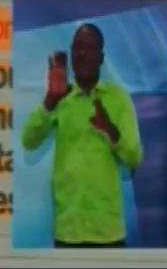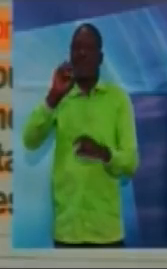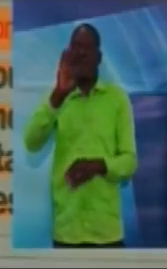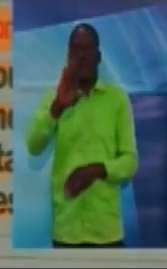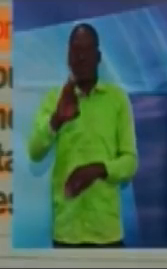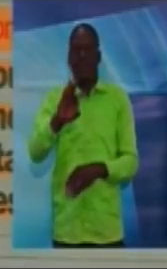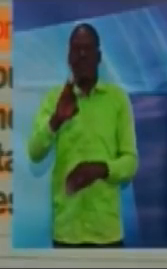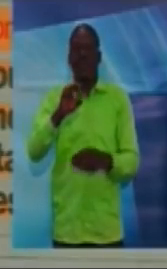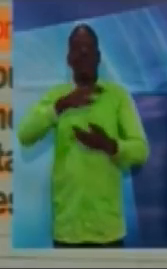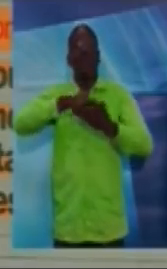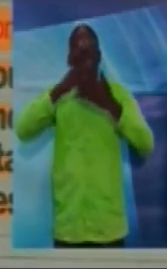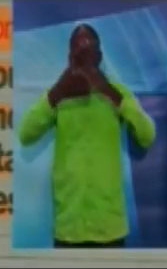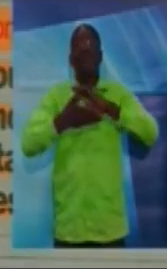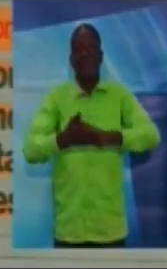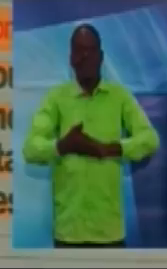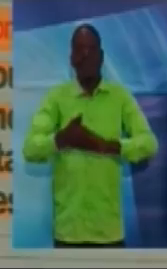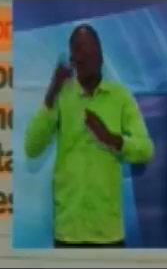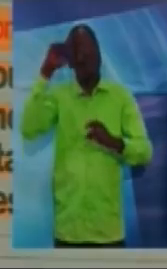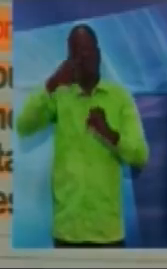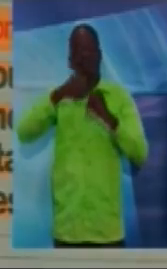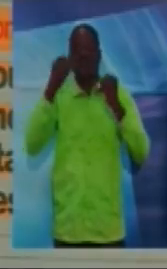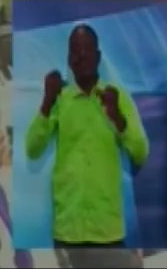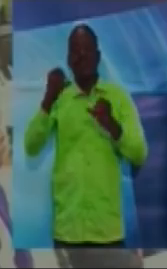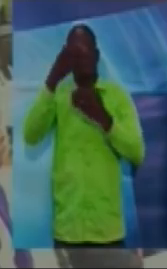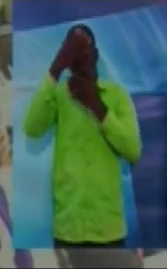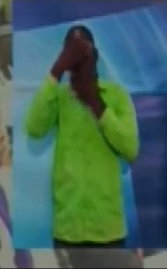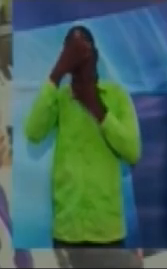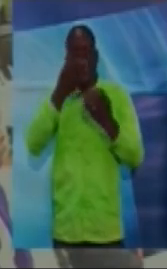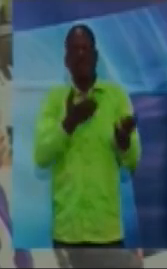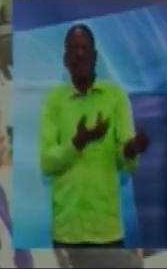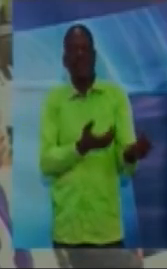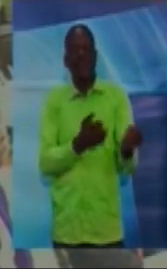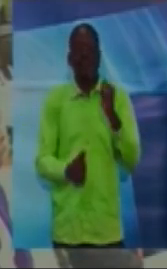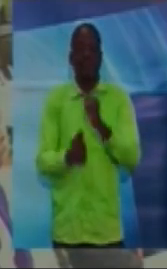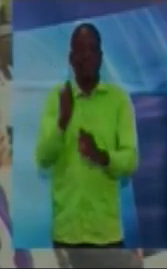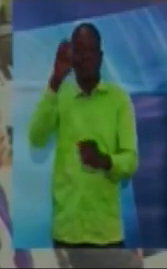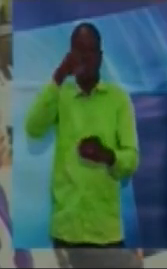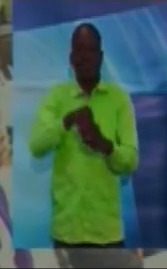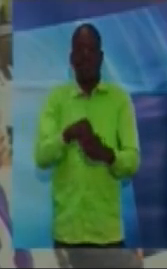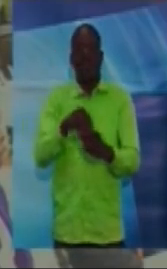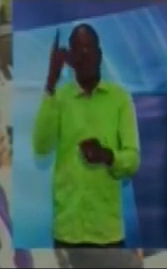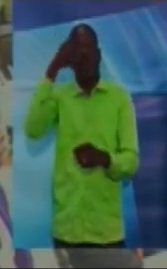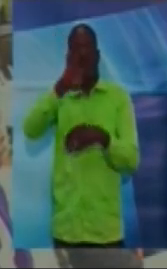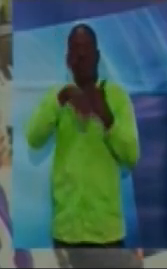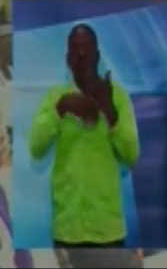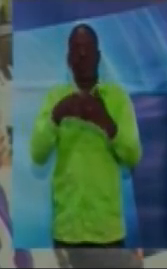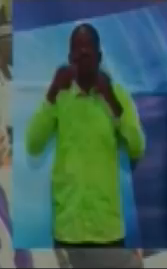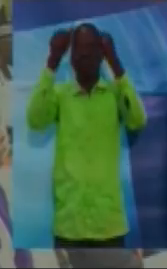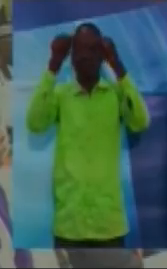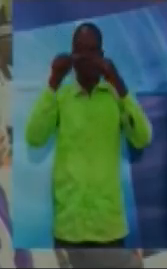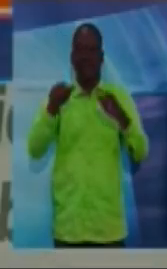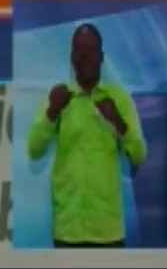au forum Médias et Terrorisme, où l'on attend beaucoup plus de la contribution de la plume et du micro, affiche